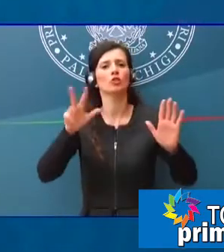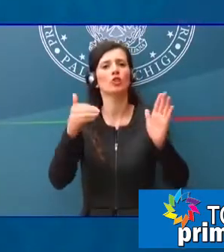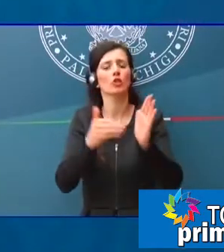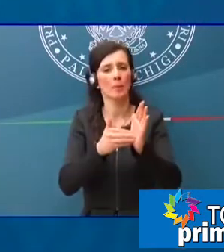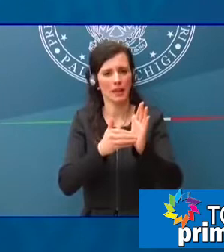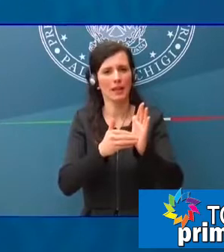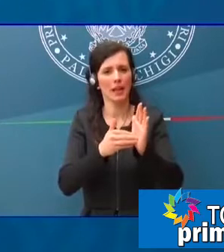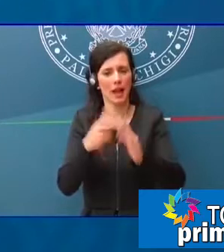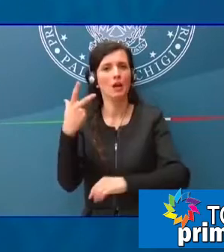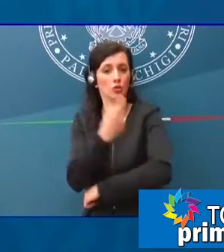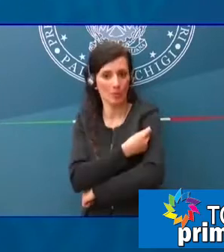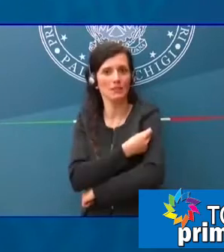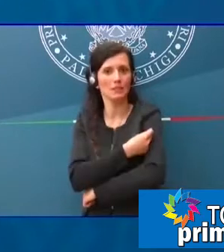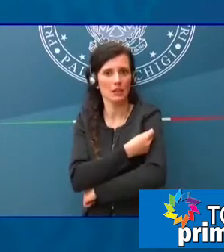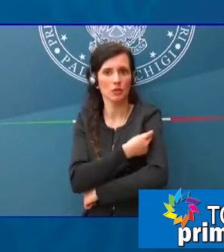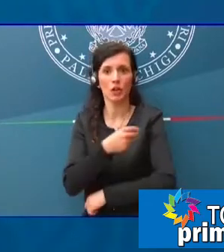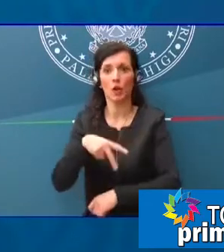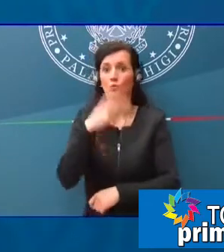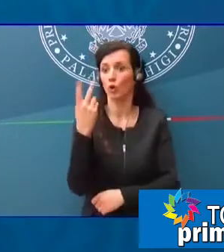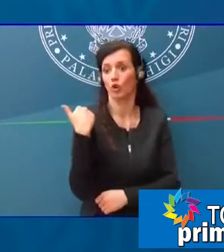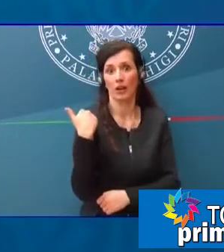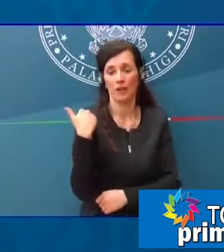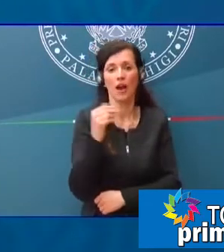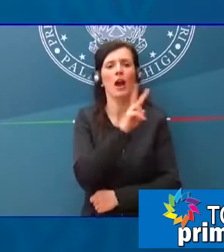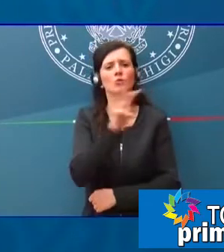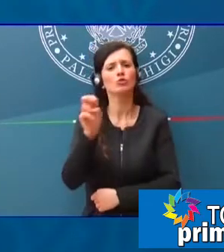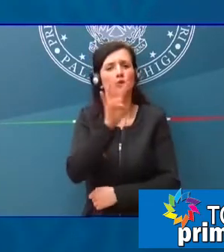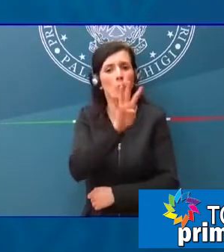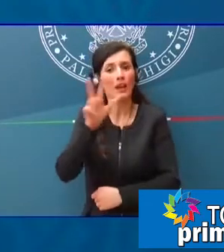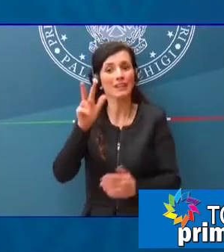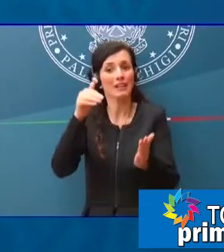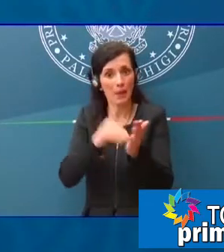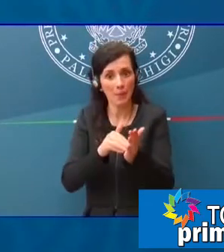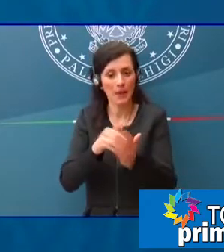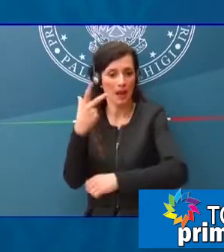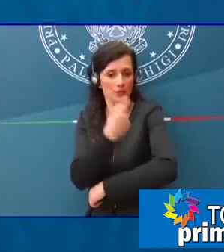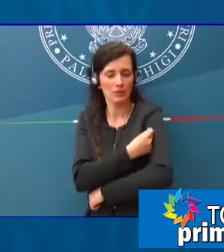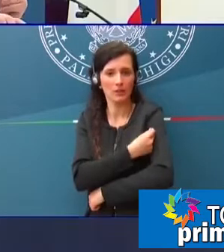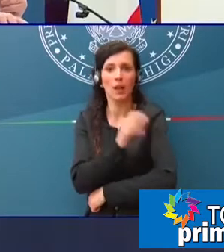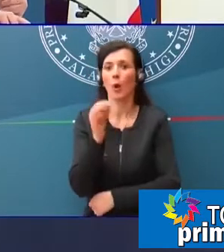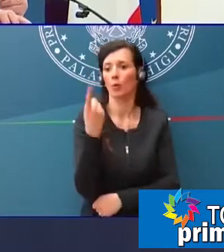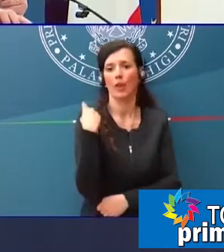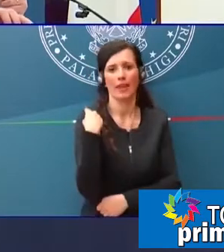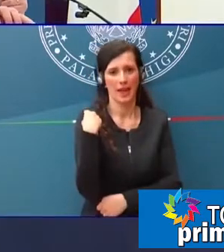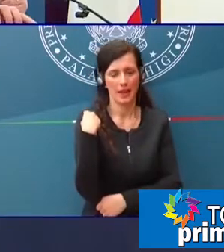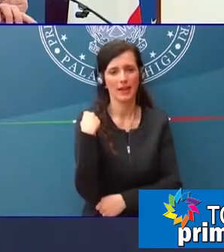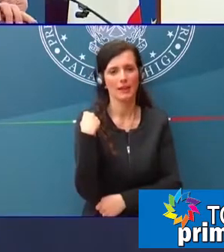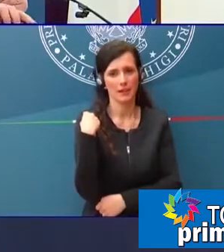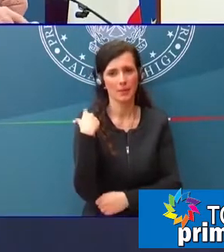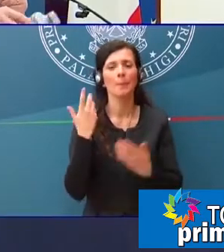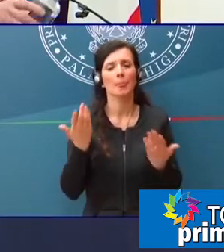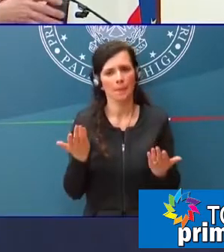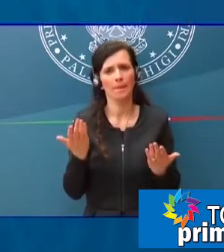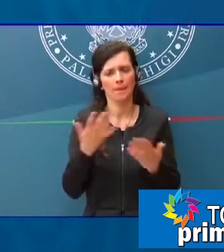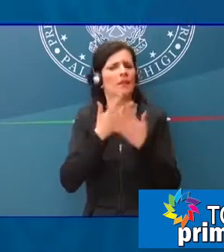238.000 somministrazioni avvenute 2 giorni fa e 243.000 somministrazioni avvenute nella giornata di ieri. Sono chiaramente